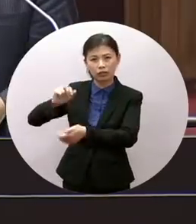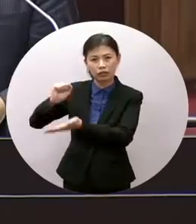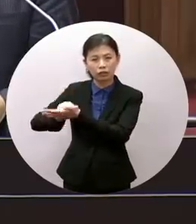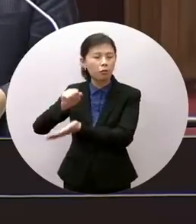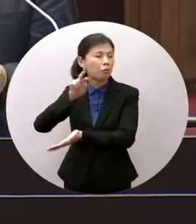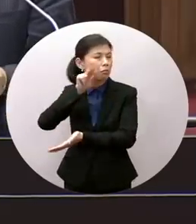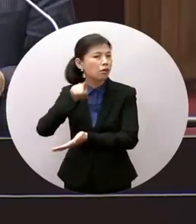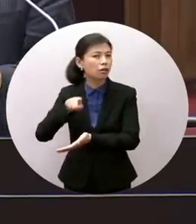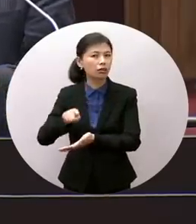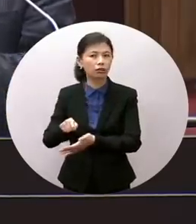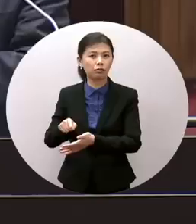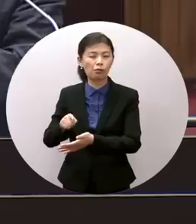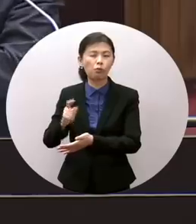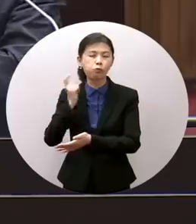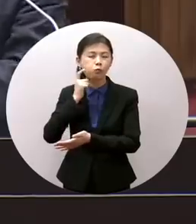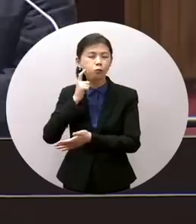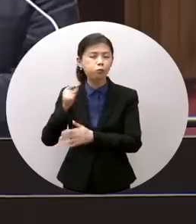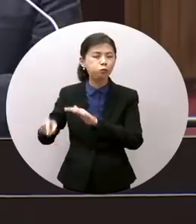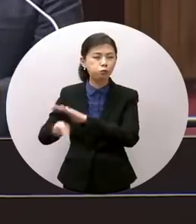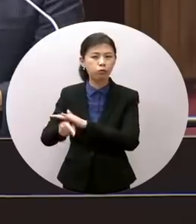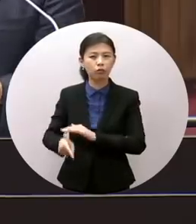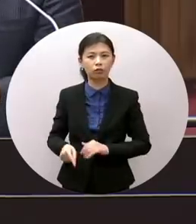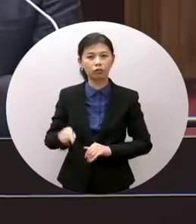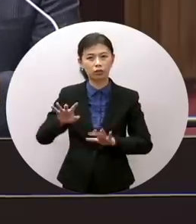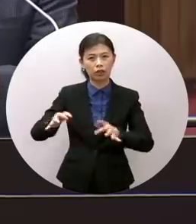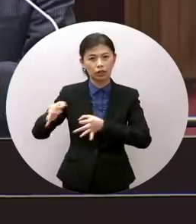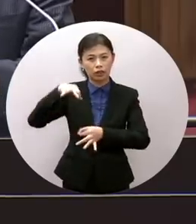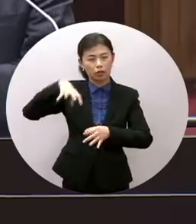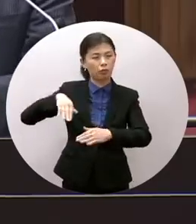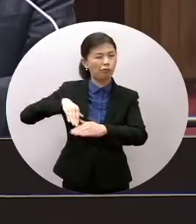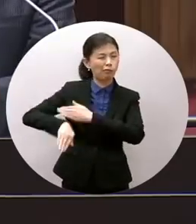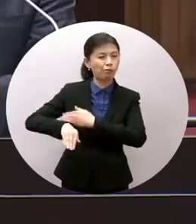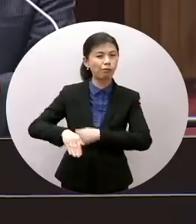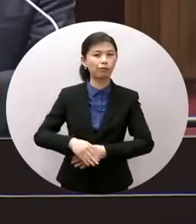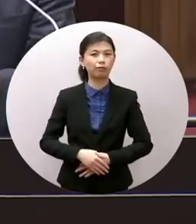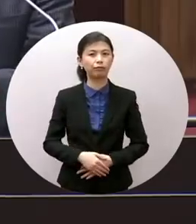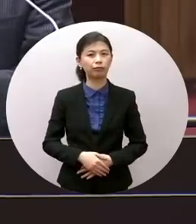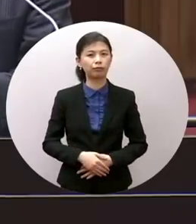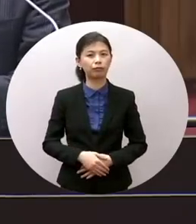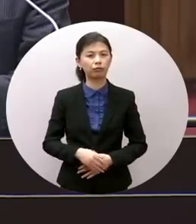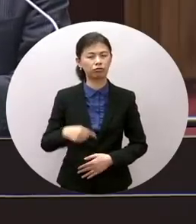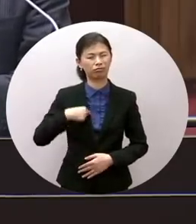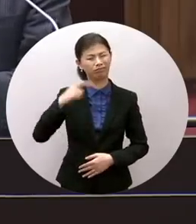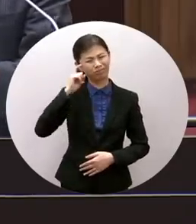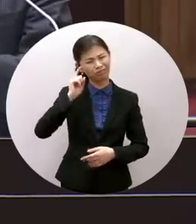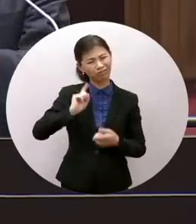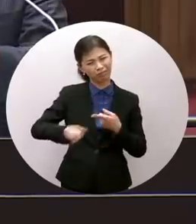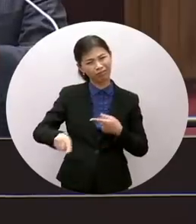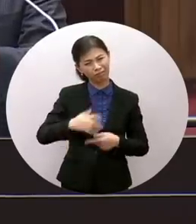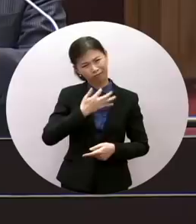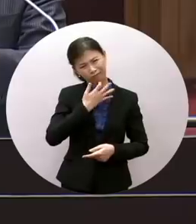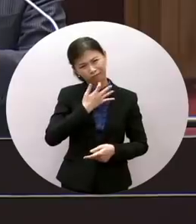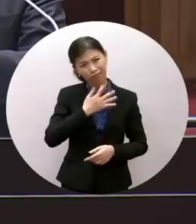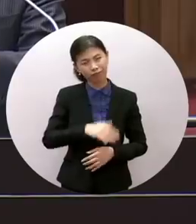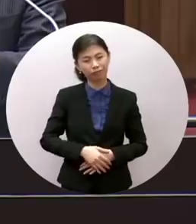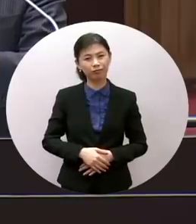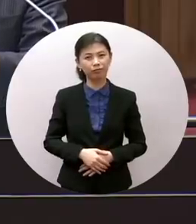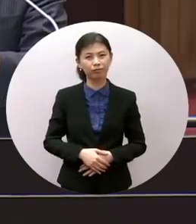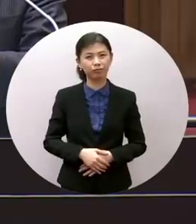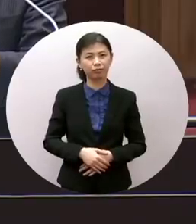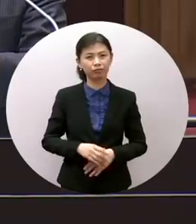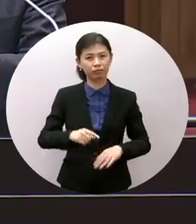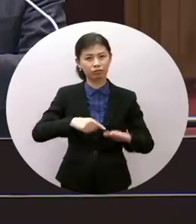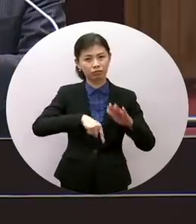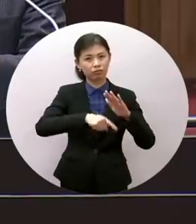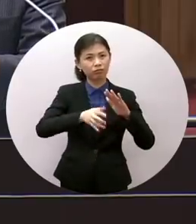录，到现在还高悬在经济部的抽屉里面，这个是我们一直想不通的。而且呢，现在院